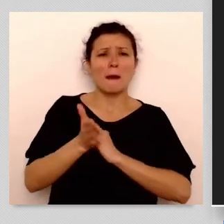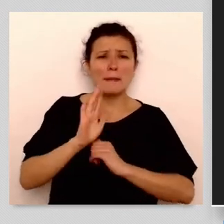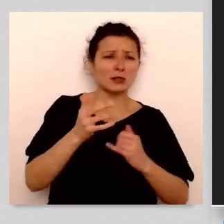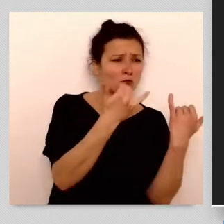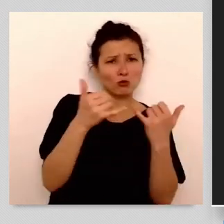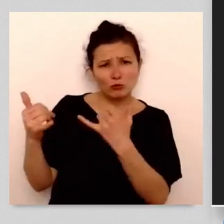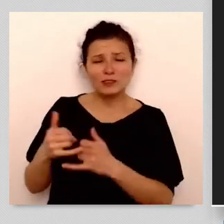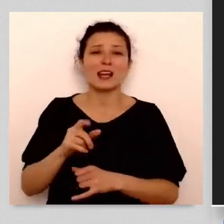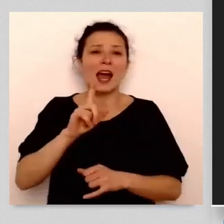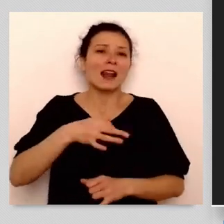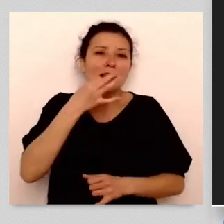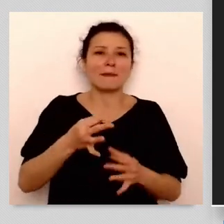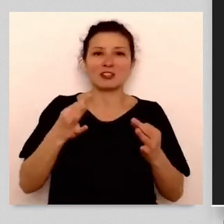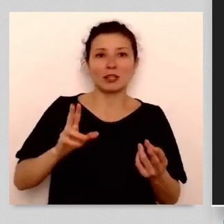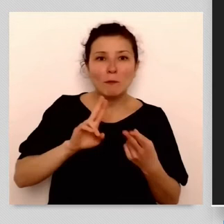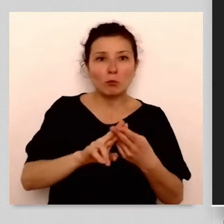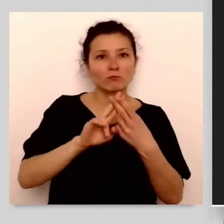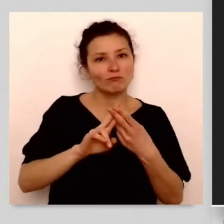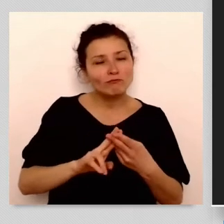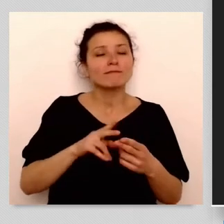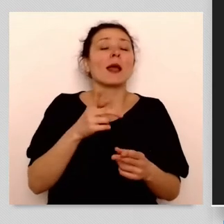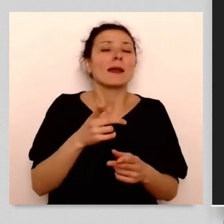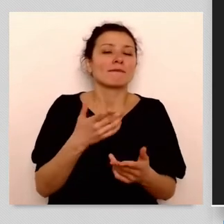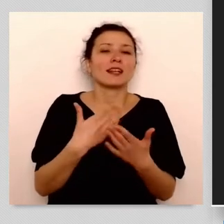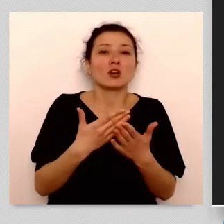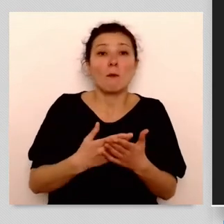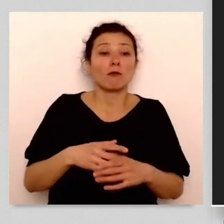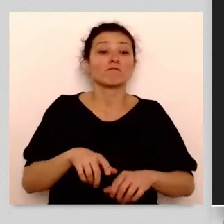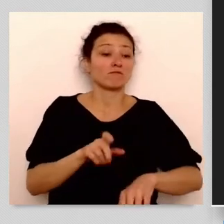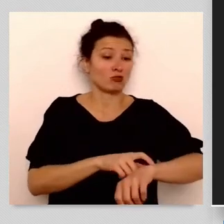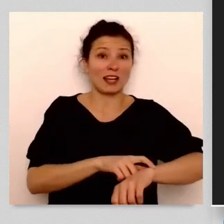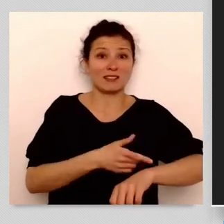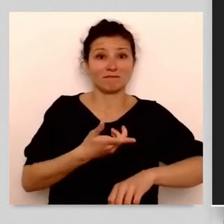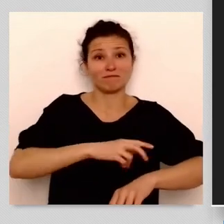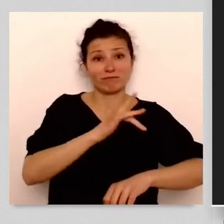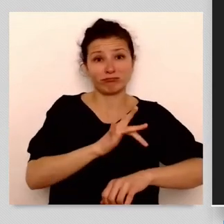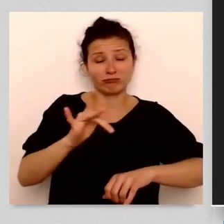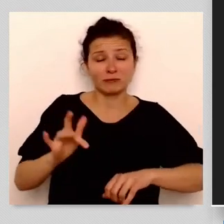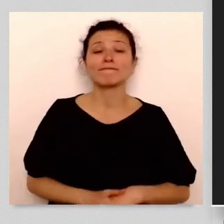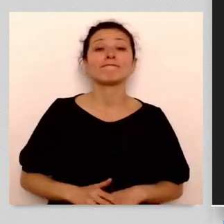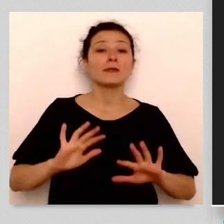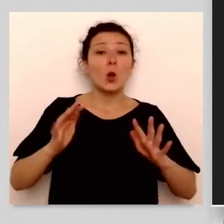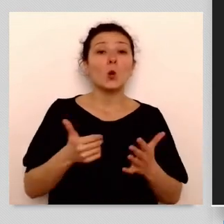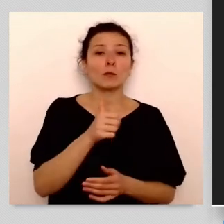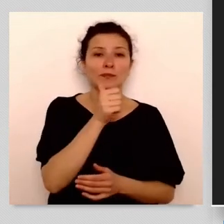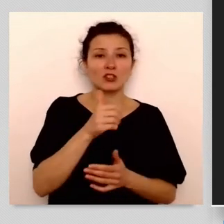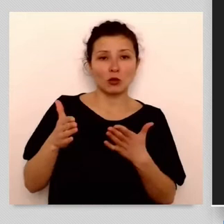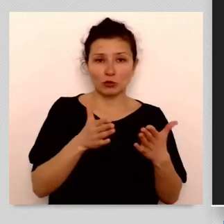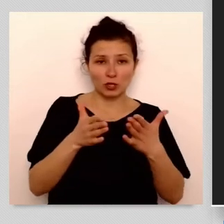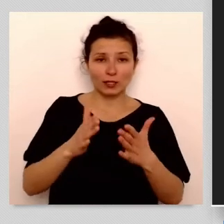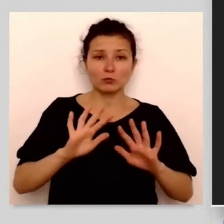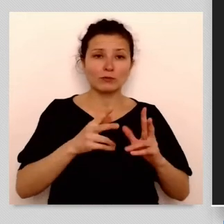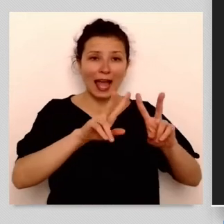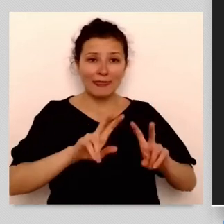niż odkładać to na jutro, bo czas rzeczywiście nagli. Zielony szlak to jest analiza,